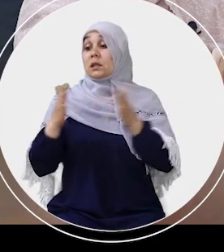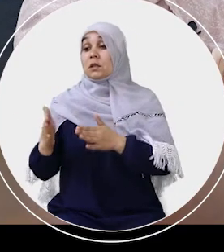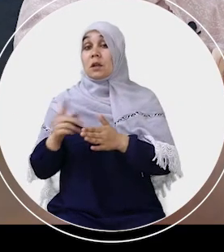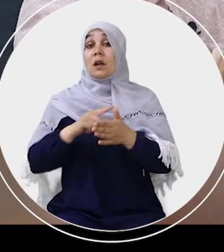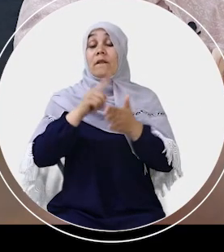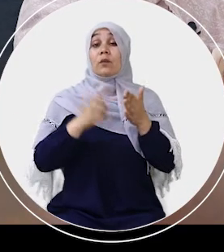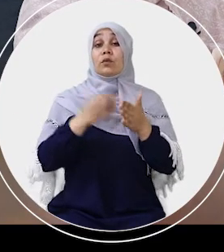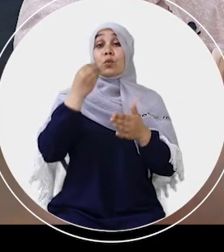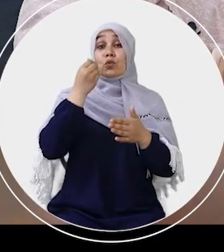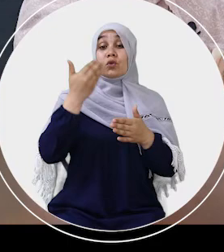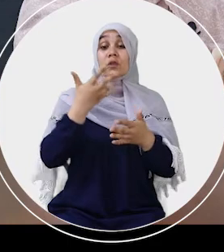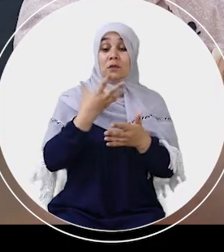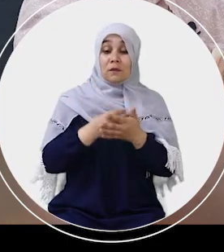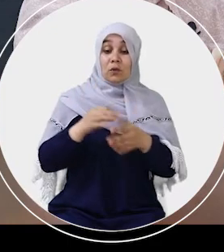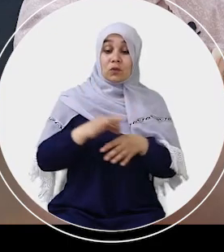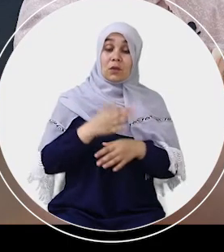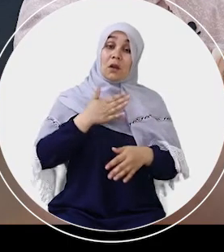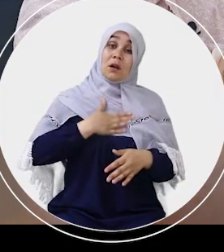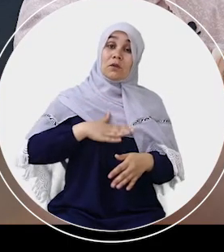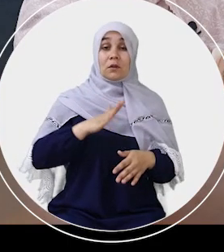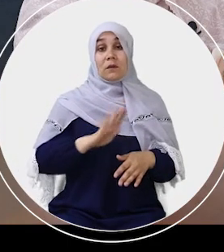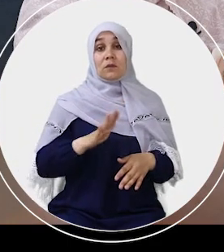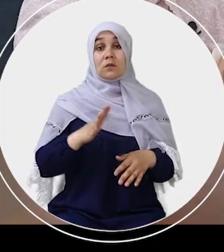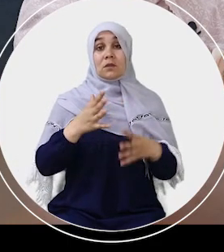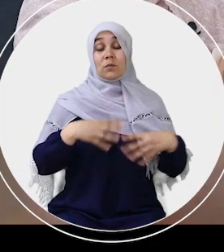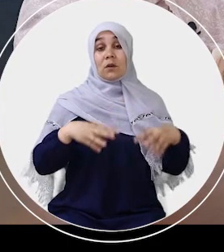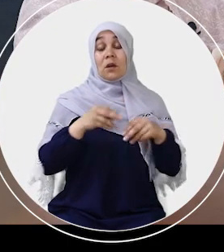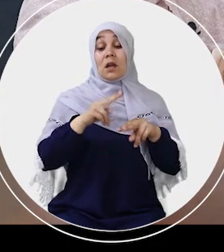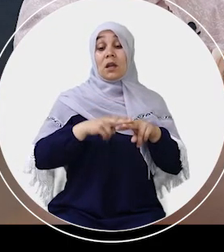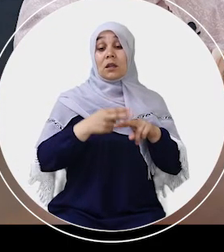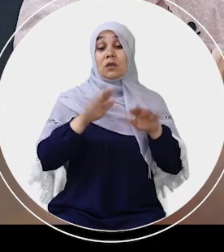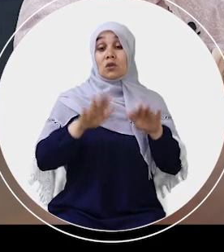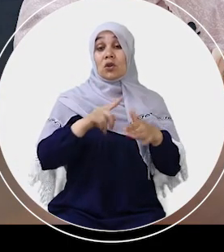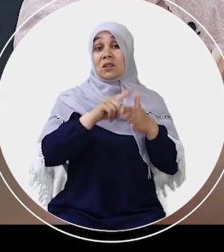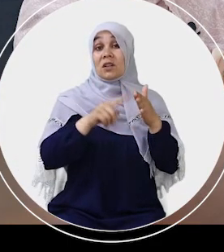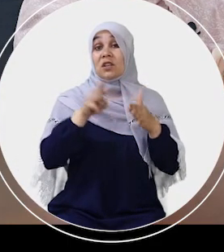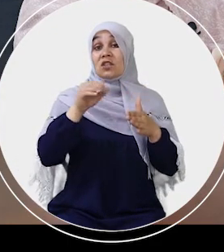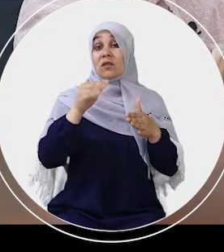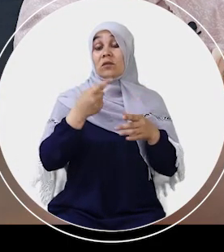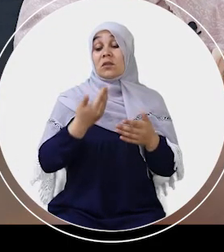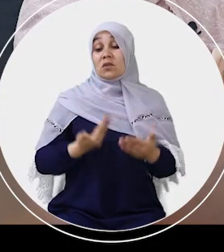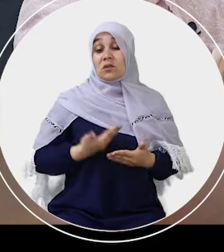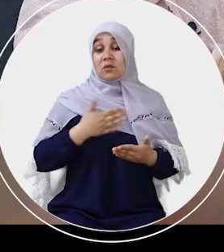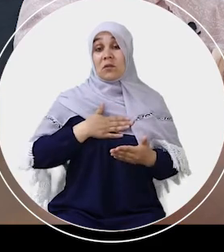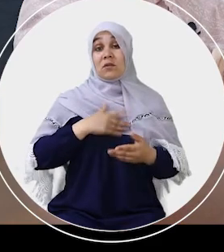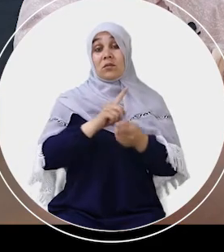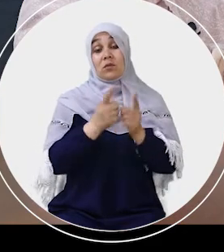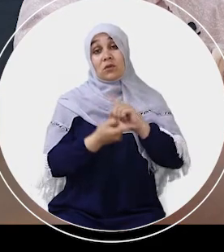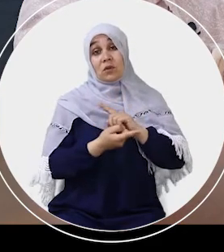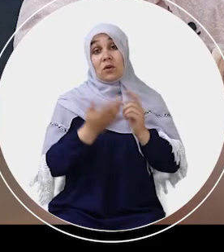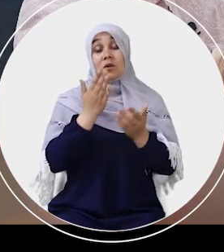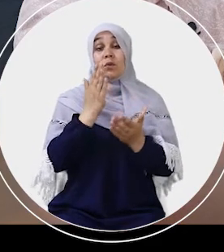o'rtog'ingiz bilan kechirayotgan hayotingizdan rozimisiz? Bu joyda hayotim boshqacha bo'lishini istayman deb